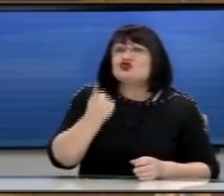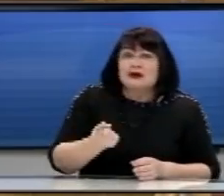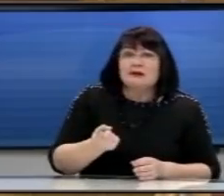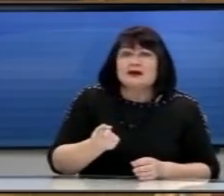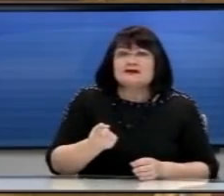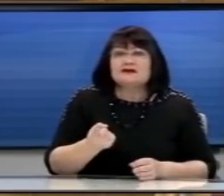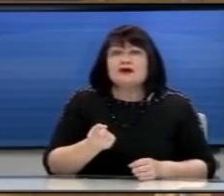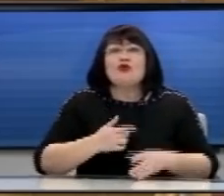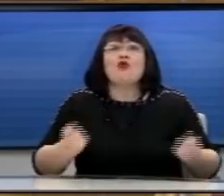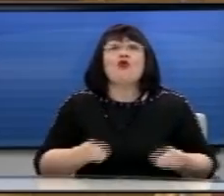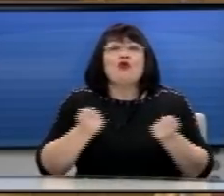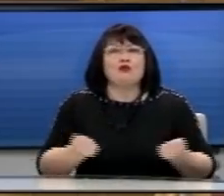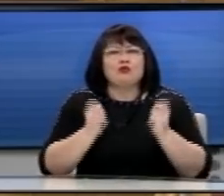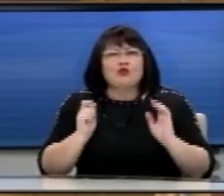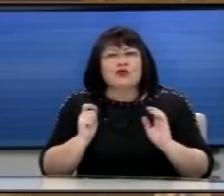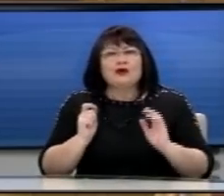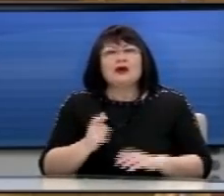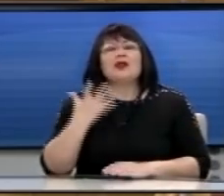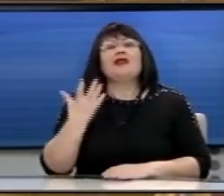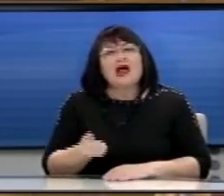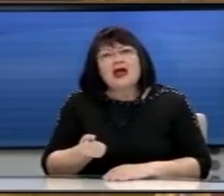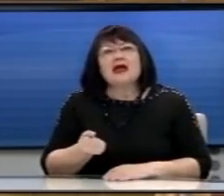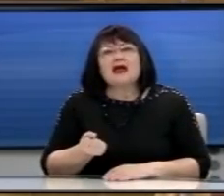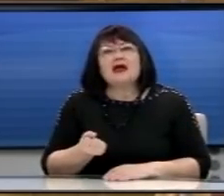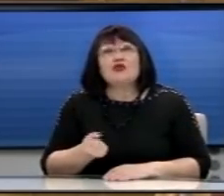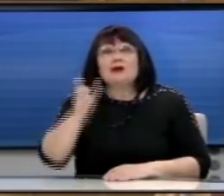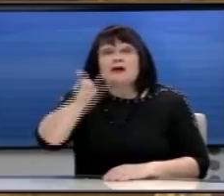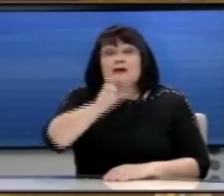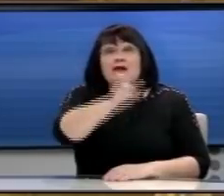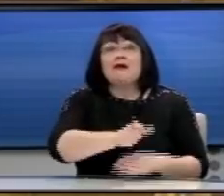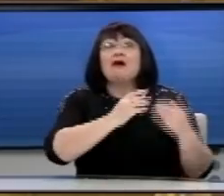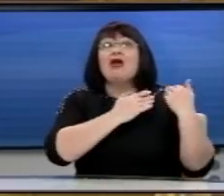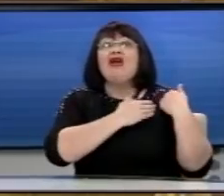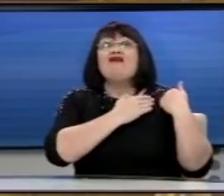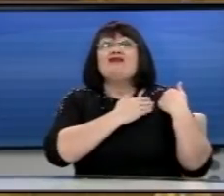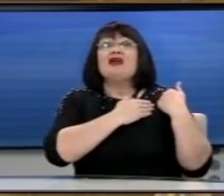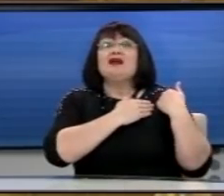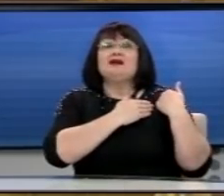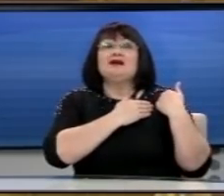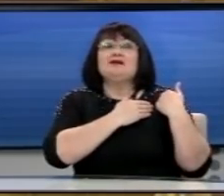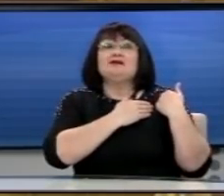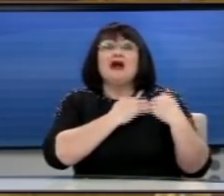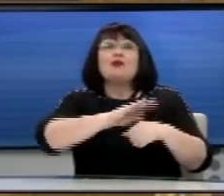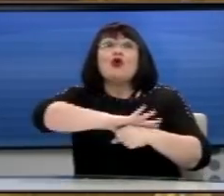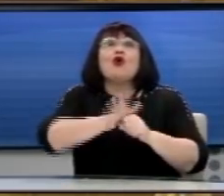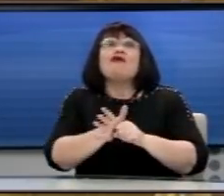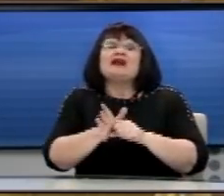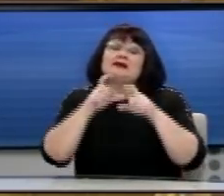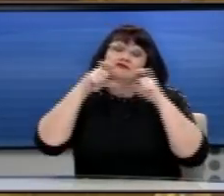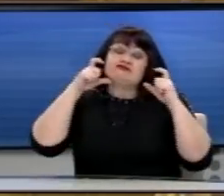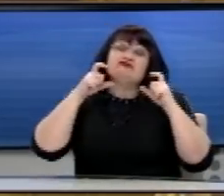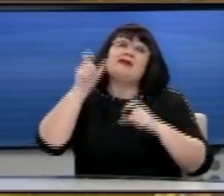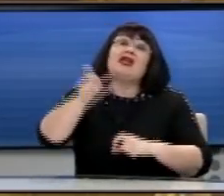όπου αυτές πραγματοποιηθούν θα έχουν οι ίδιοι την ευθύνη να προστατευθούν από τον ιό.